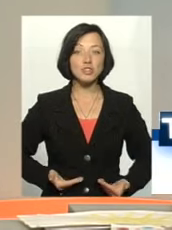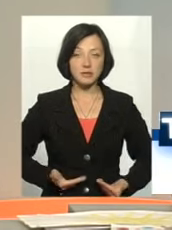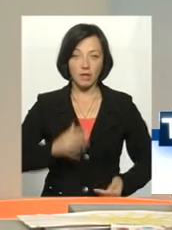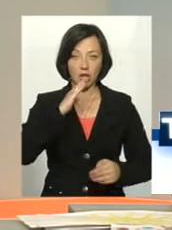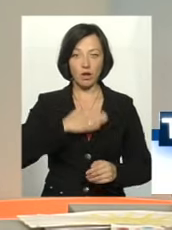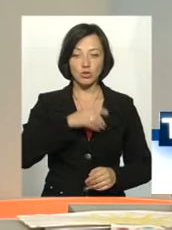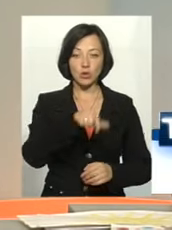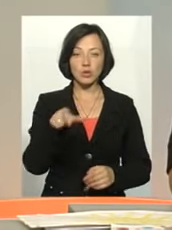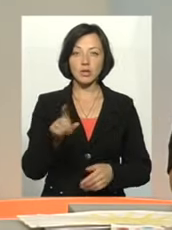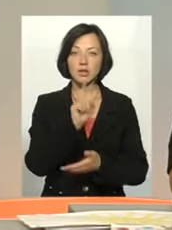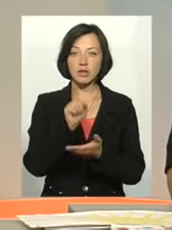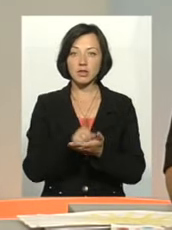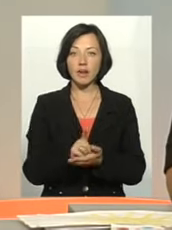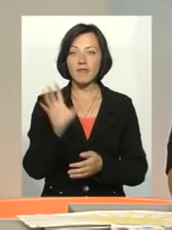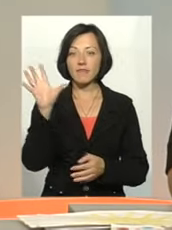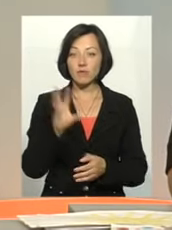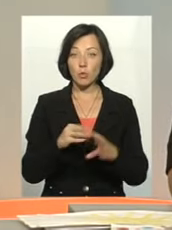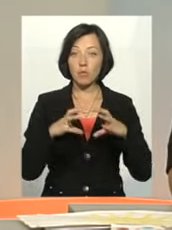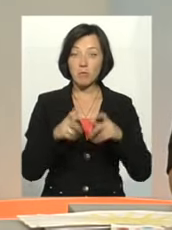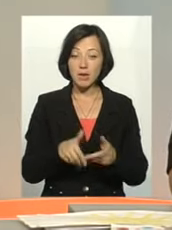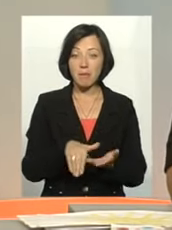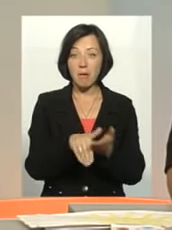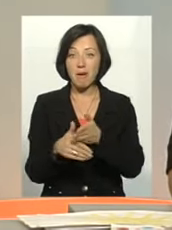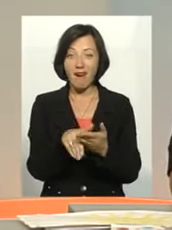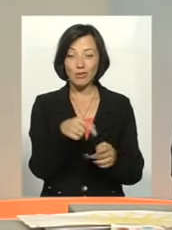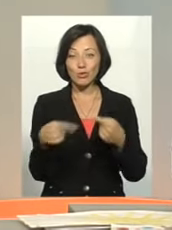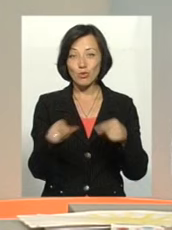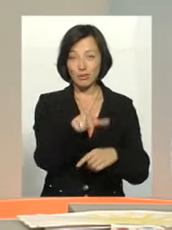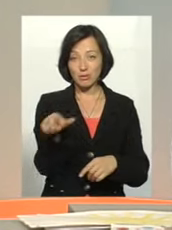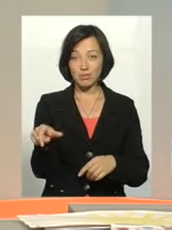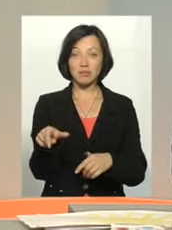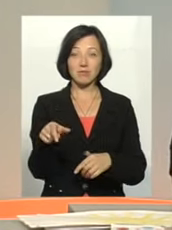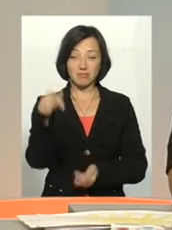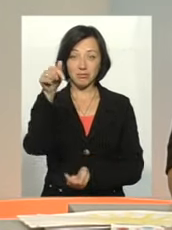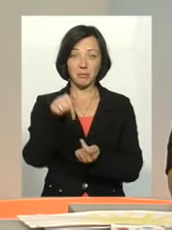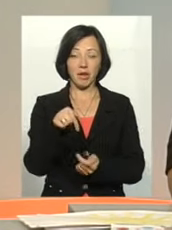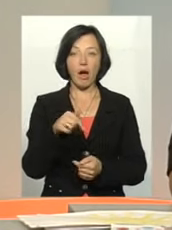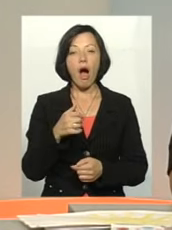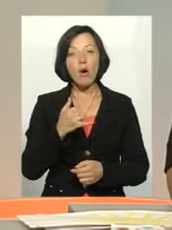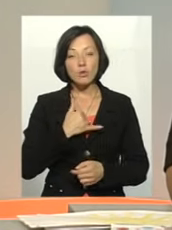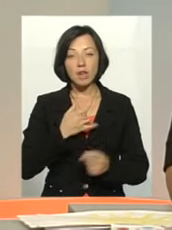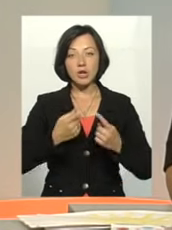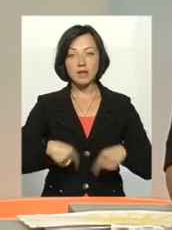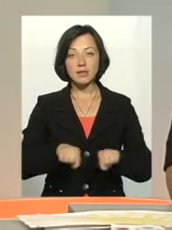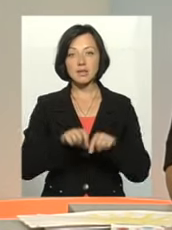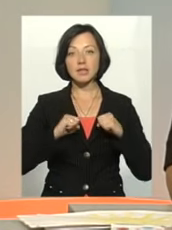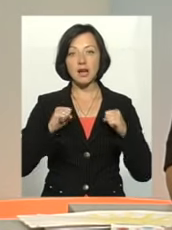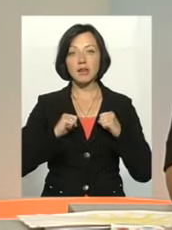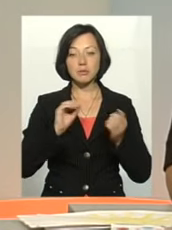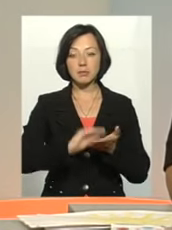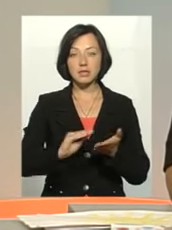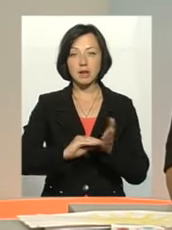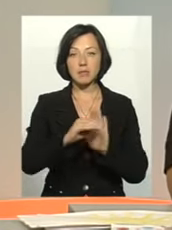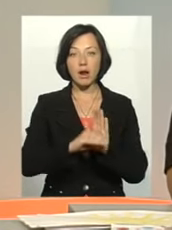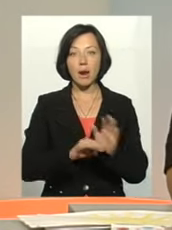это всеобщепринято во всем мире, помогать другому. Наши организации стараются писать программы